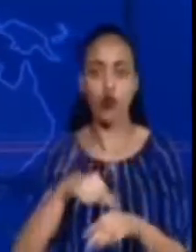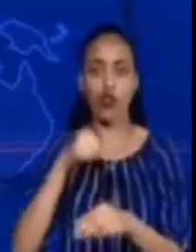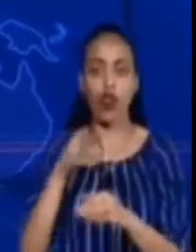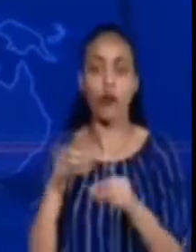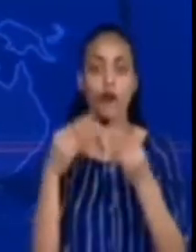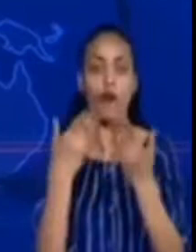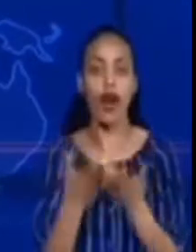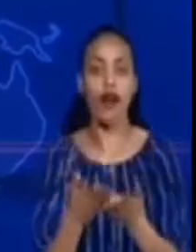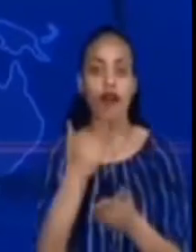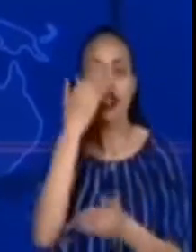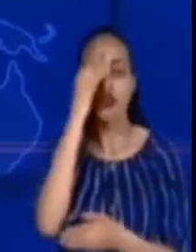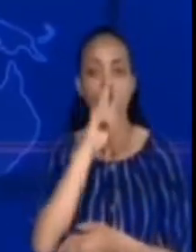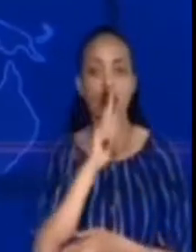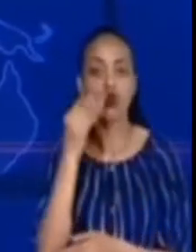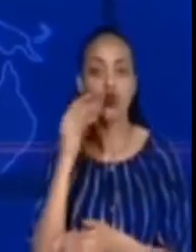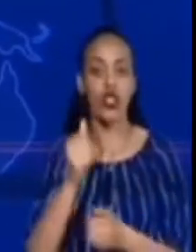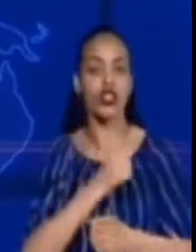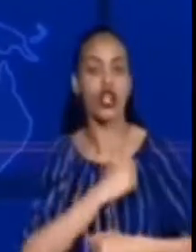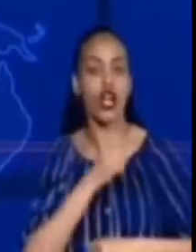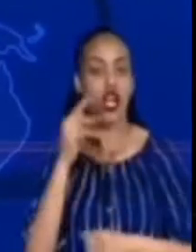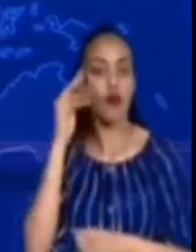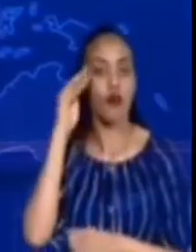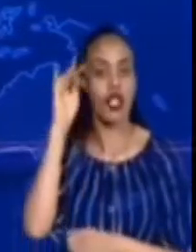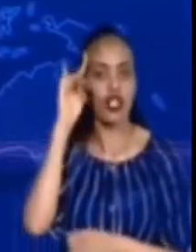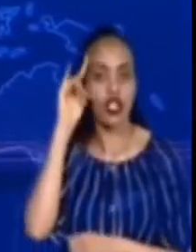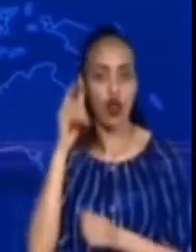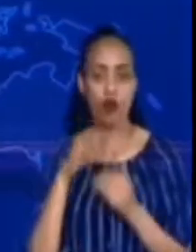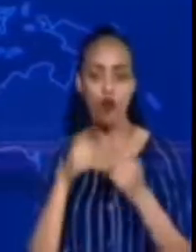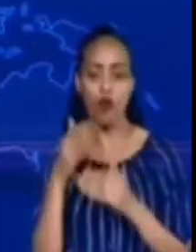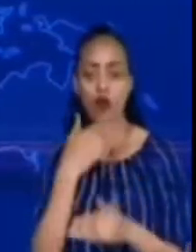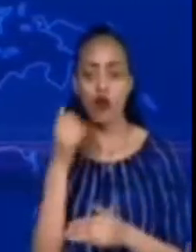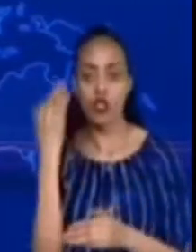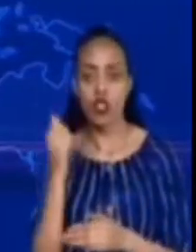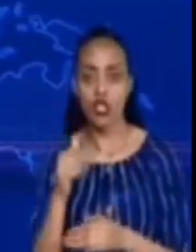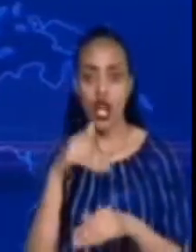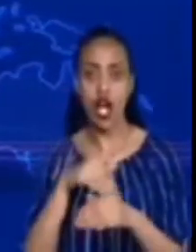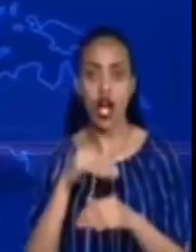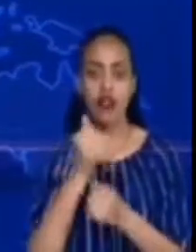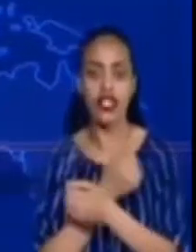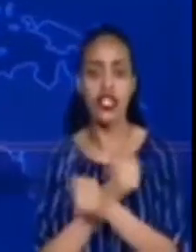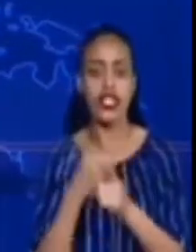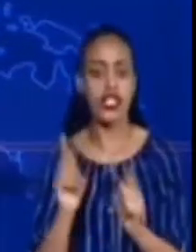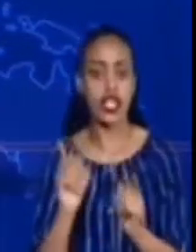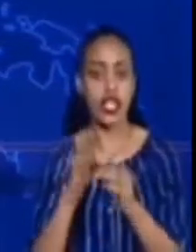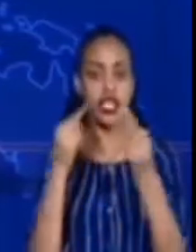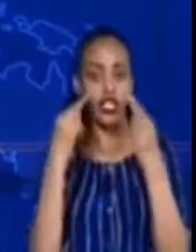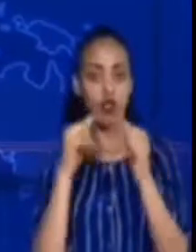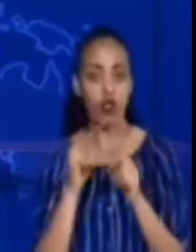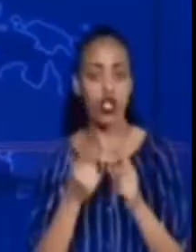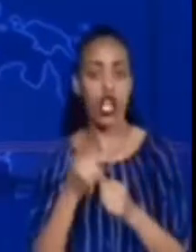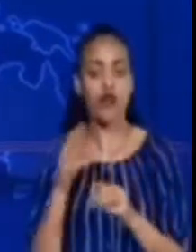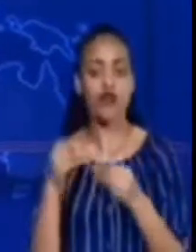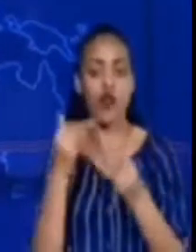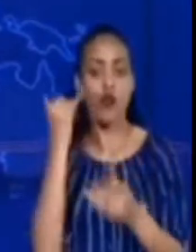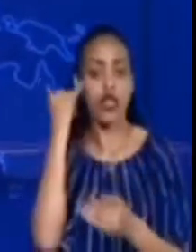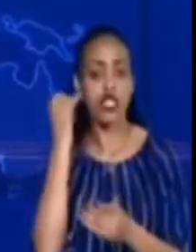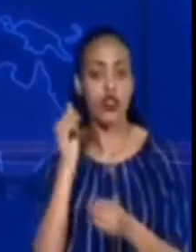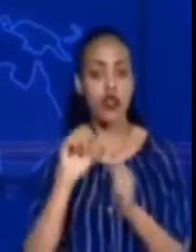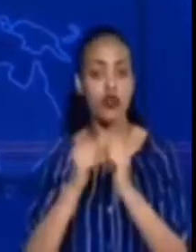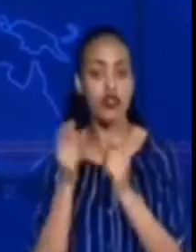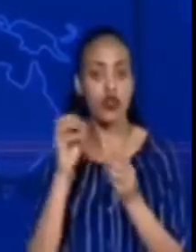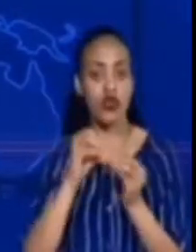ዘመድኩን ሞተብን ነበር እኮ አይ ዘመድዬ አረ እባክህ ተው ዘመድዬ